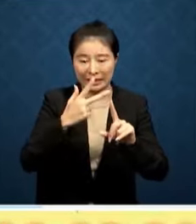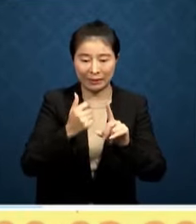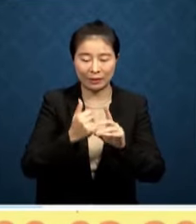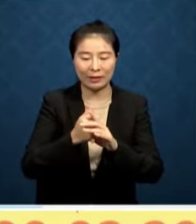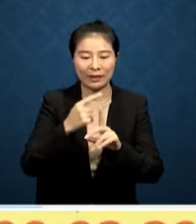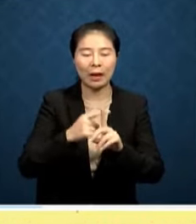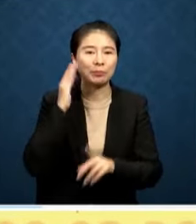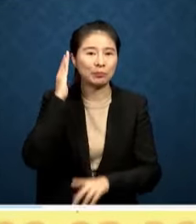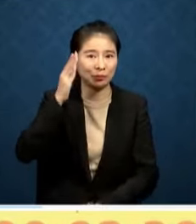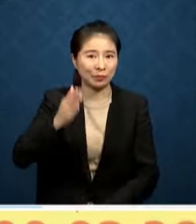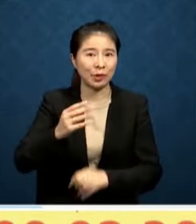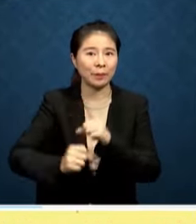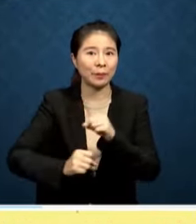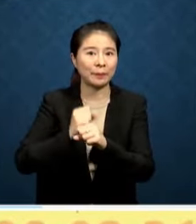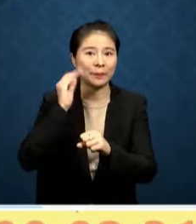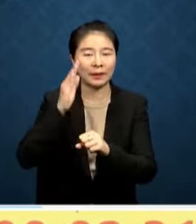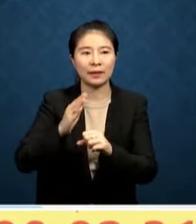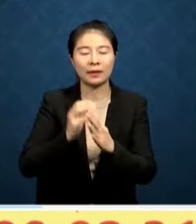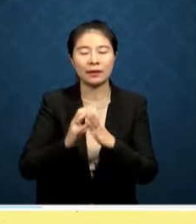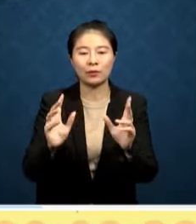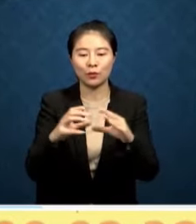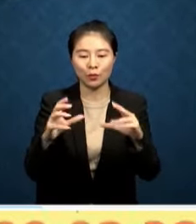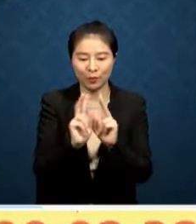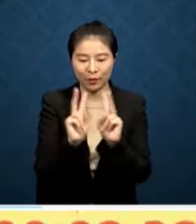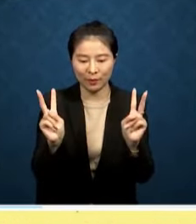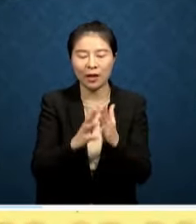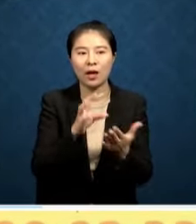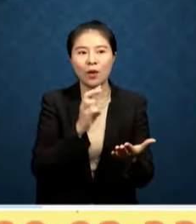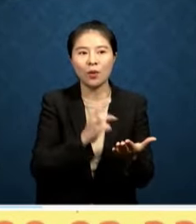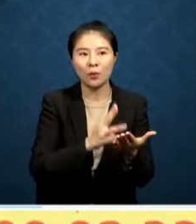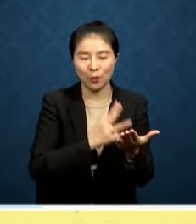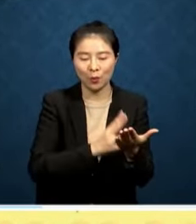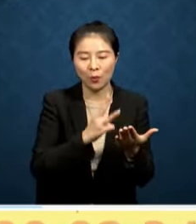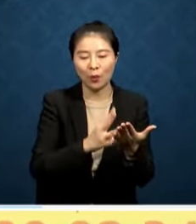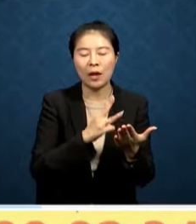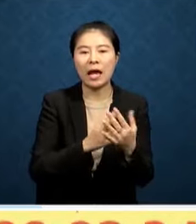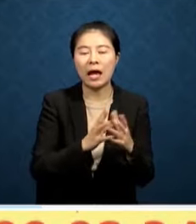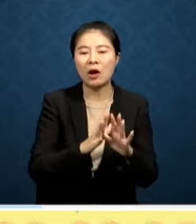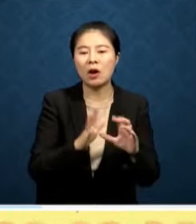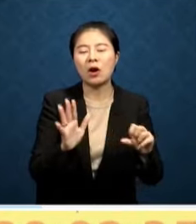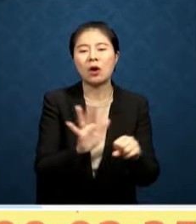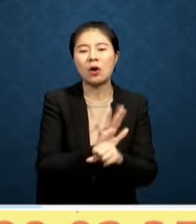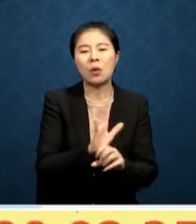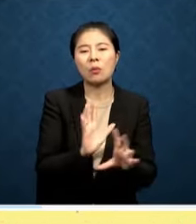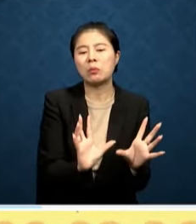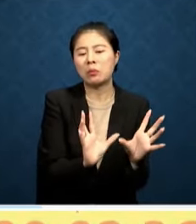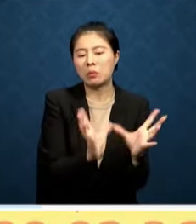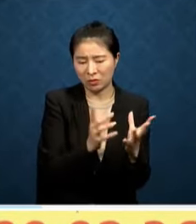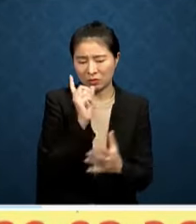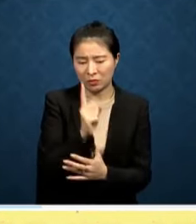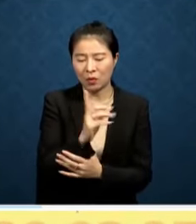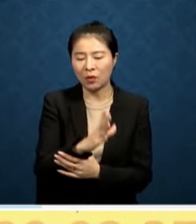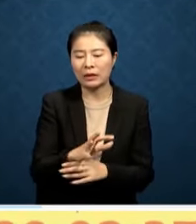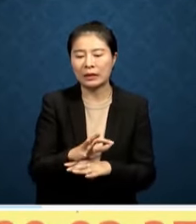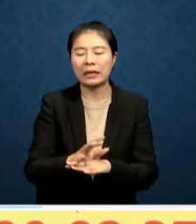งนี้กรรมการก็จะครบวาระซึ่งจะมีการสรรหาหรือเลือกตั้งกันใหม่